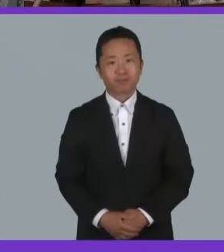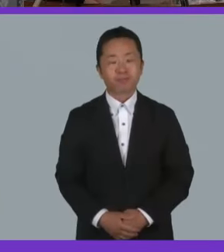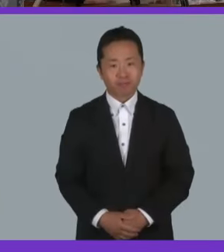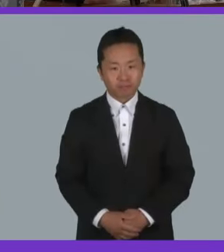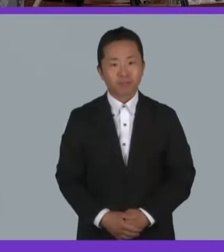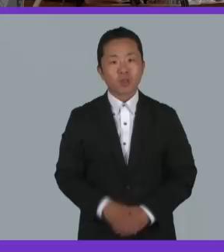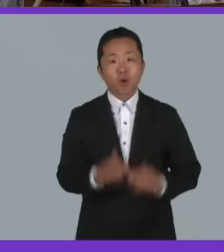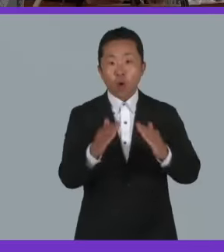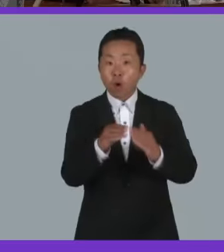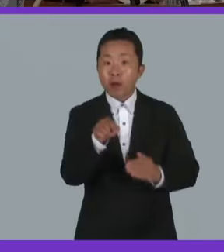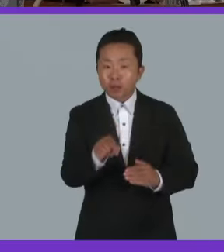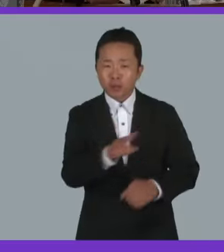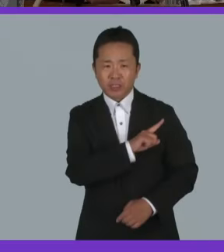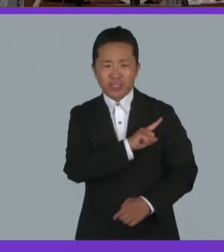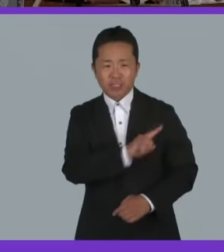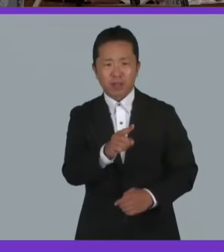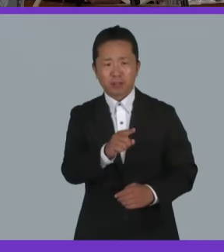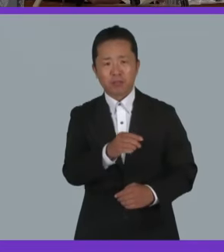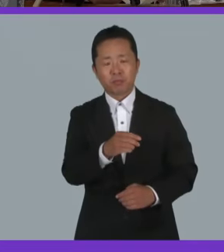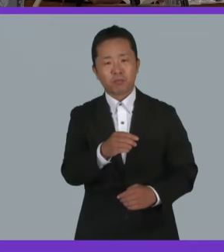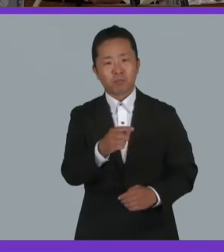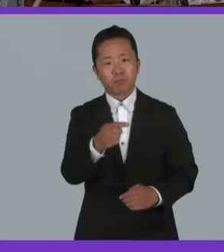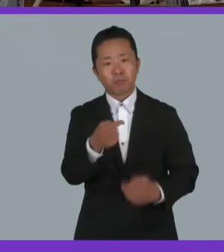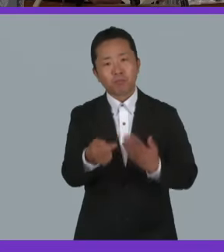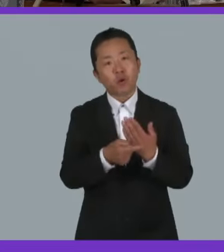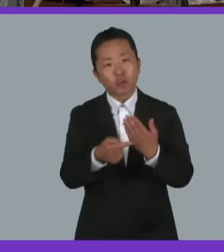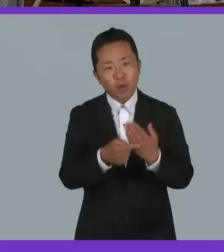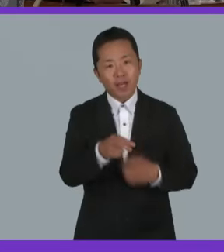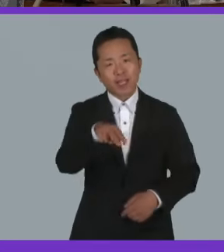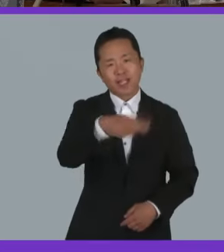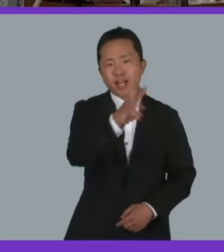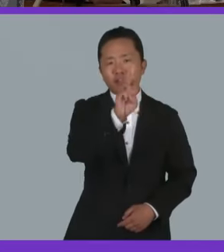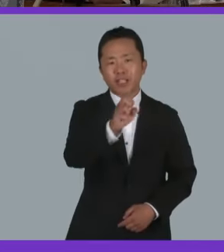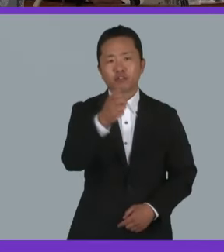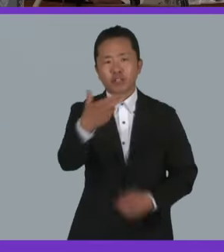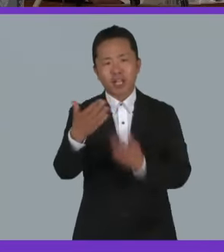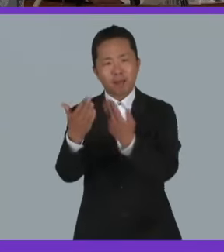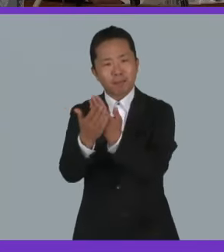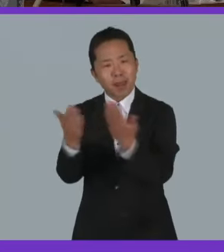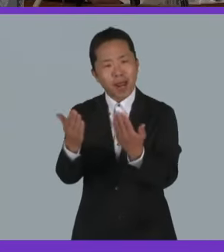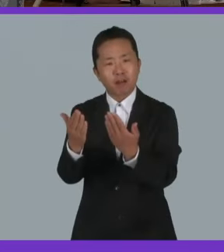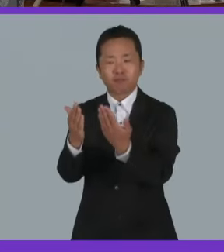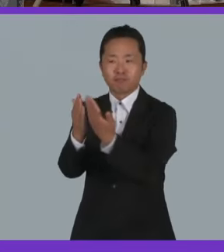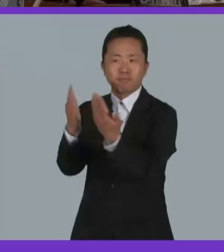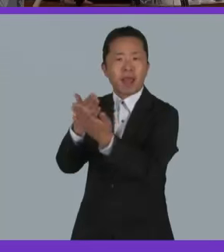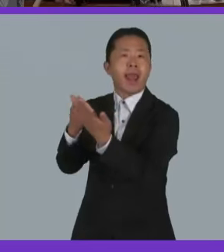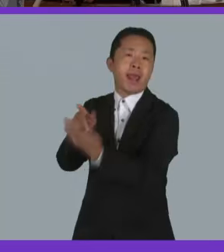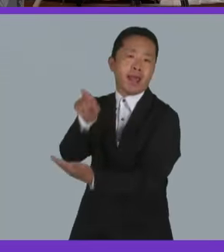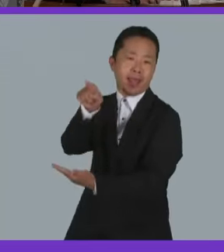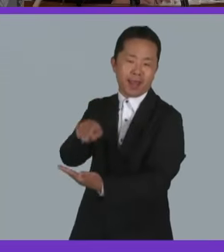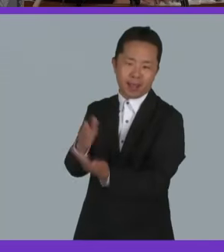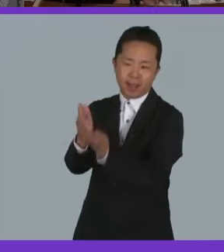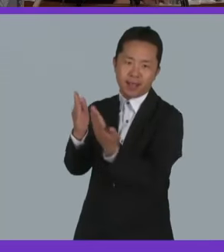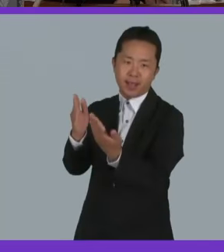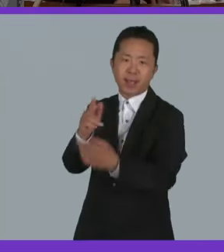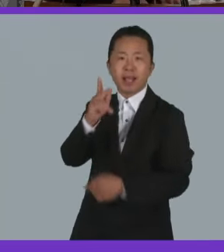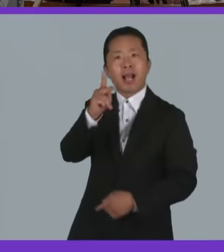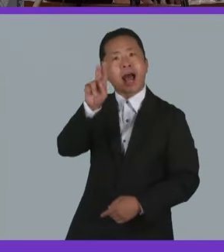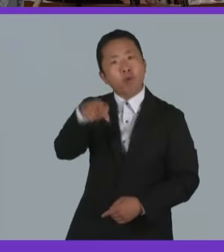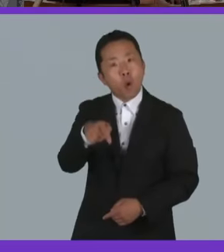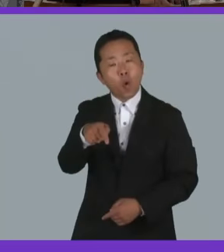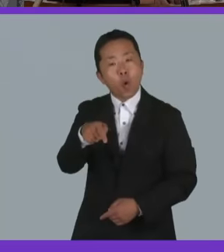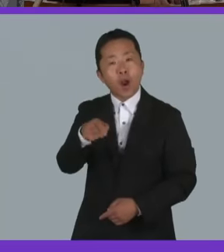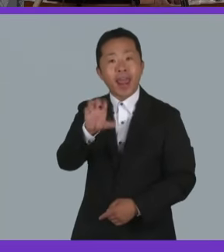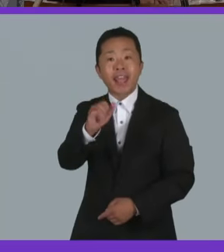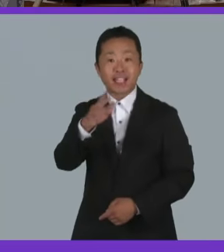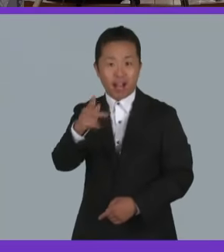一番の見どころは237名あります、障壁画の原画であります。狩野英楽をはじめとした江